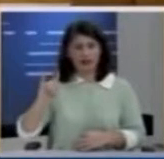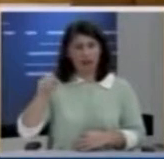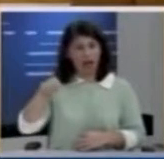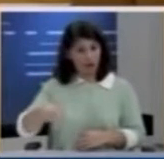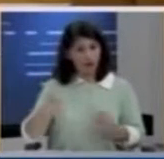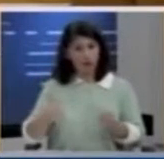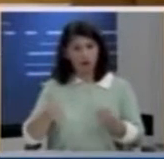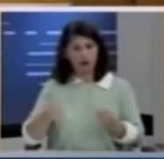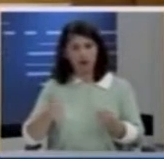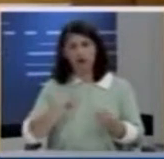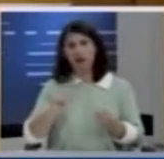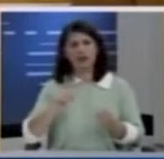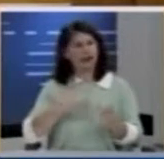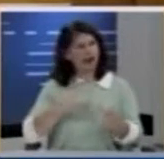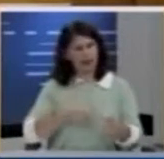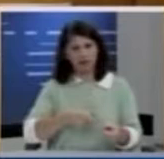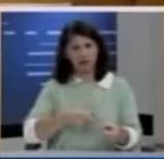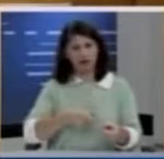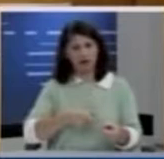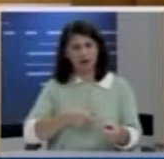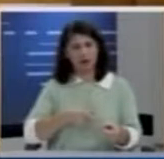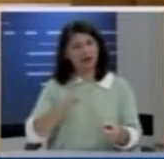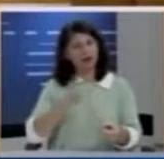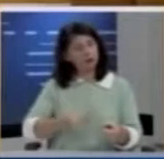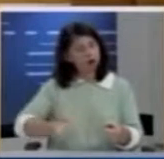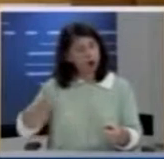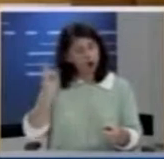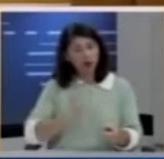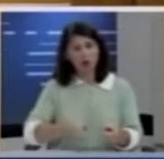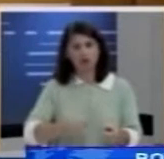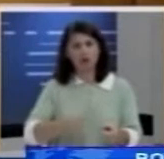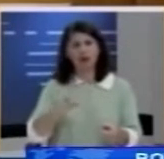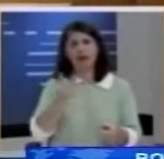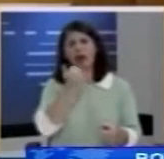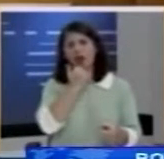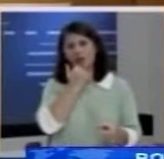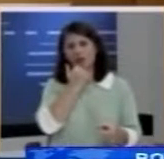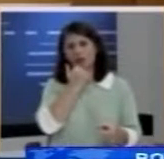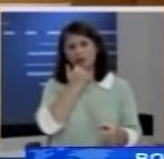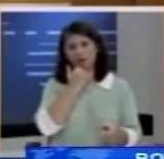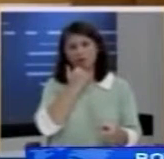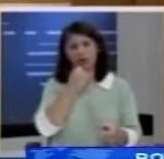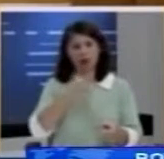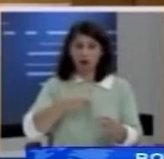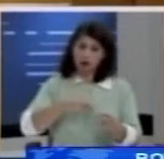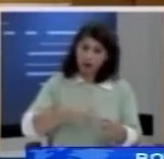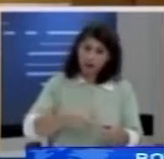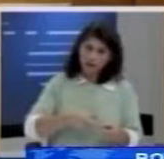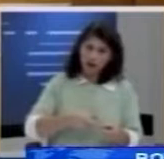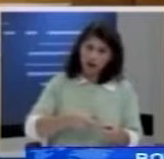αυτό που κάνετε δεν είναι έγκλημα, είναι κάτι χειρότερο, είναι λάθος. Στο